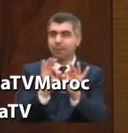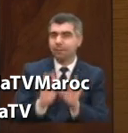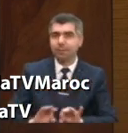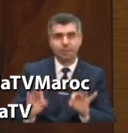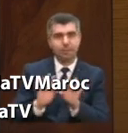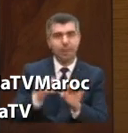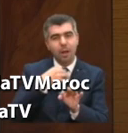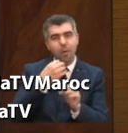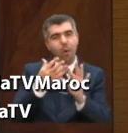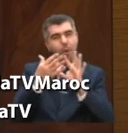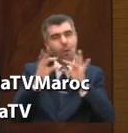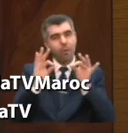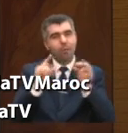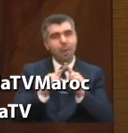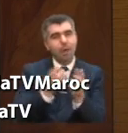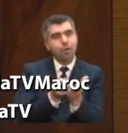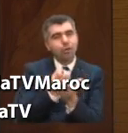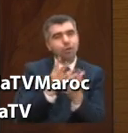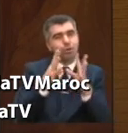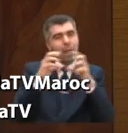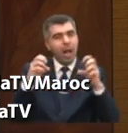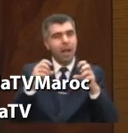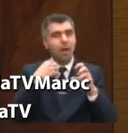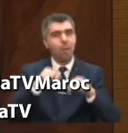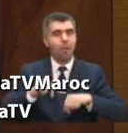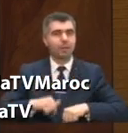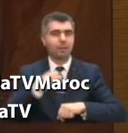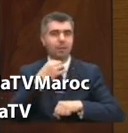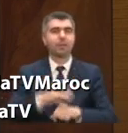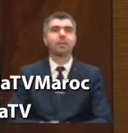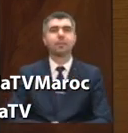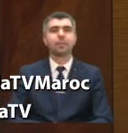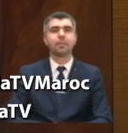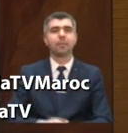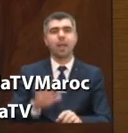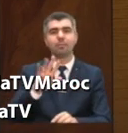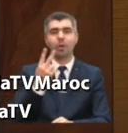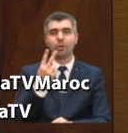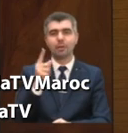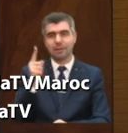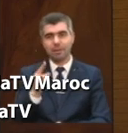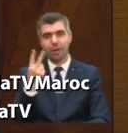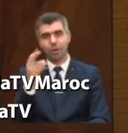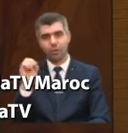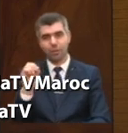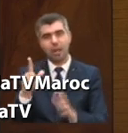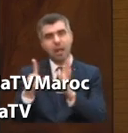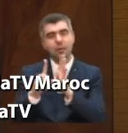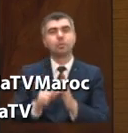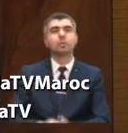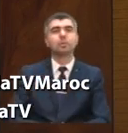نقطه مفصليه متعلقه بال بال بال, بال بالقانون 25